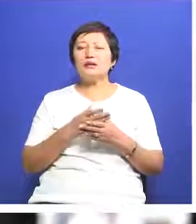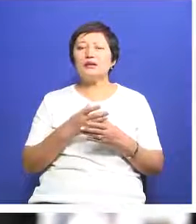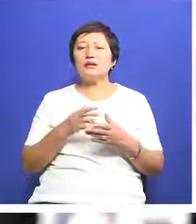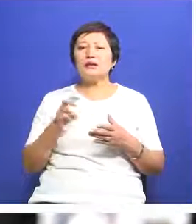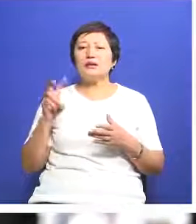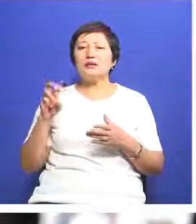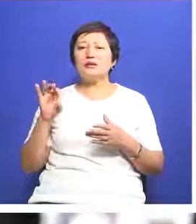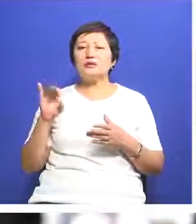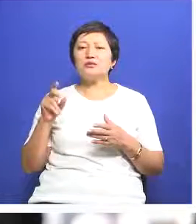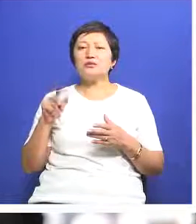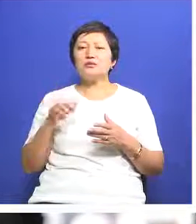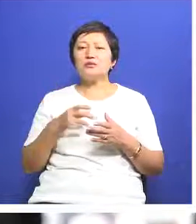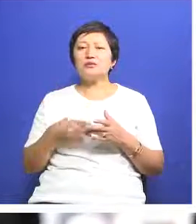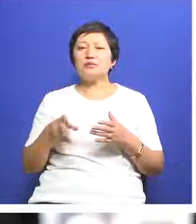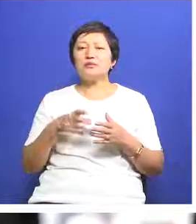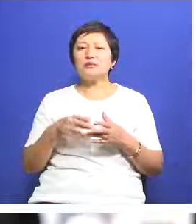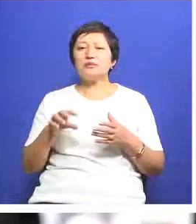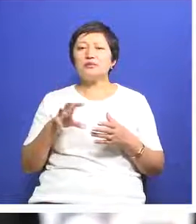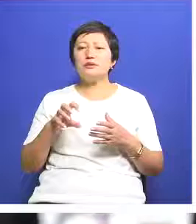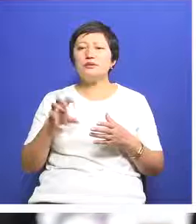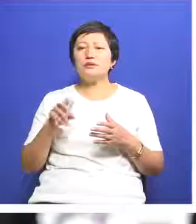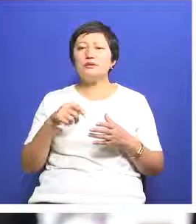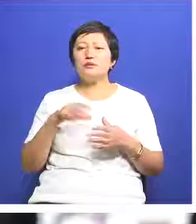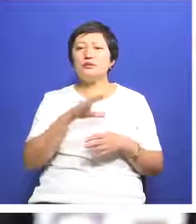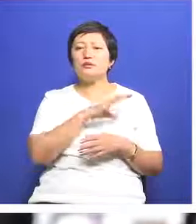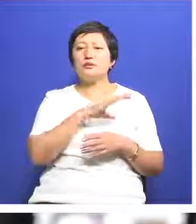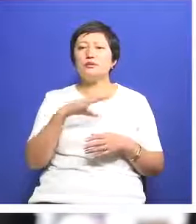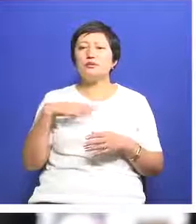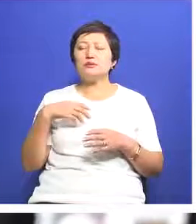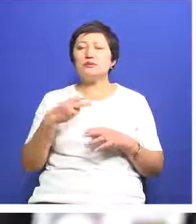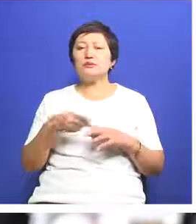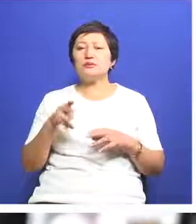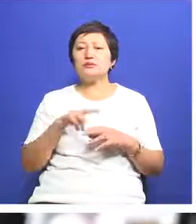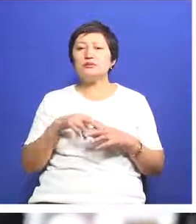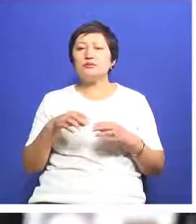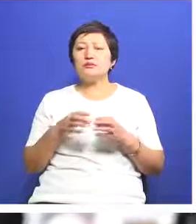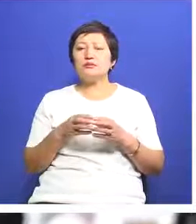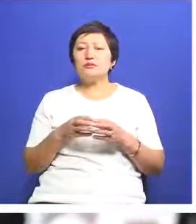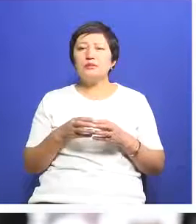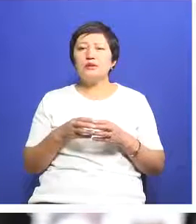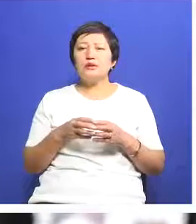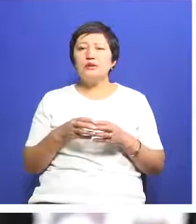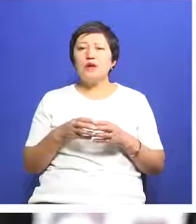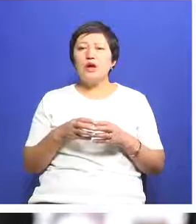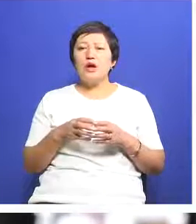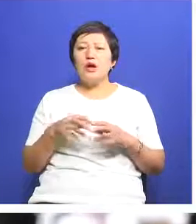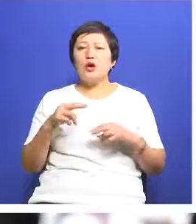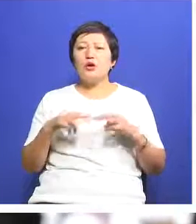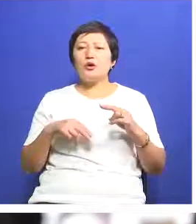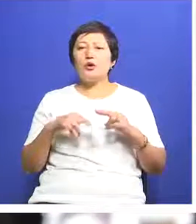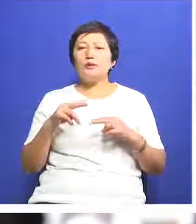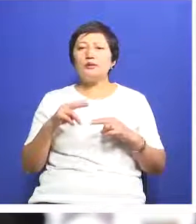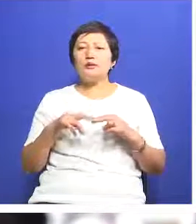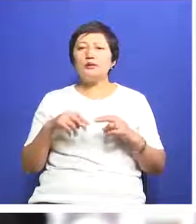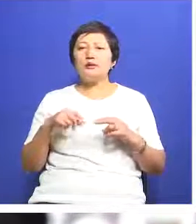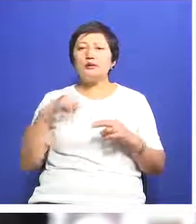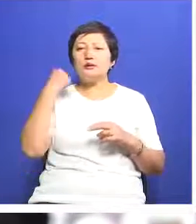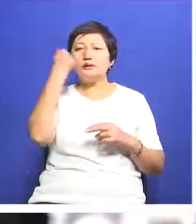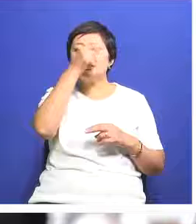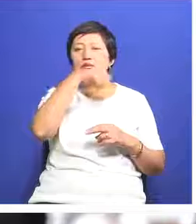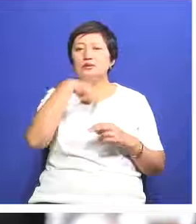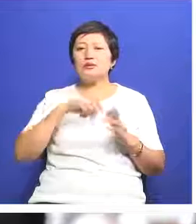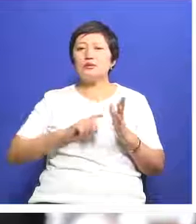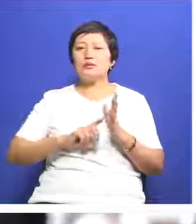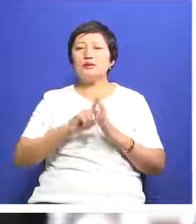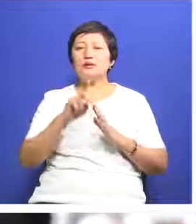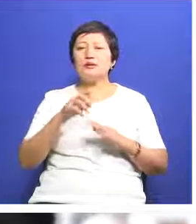орындыққа. Оны 300 орындық қыламыз деп өткенде өзім неғып кеттім ол. Сол құрылысты енді 23-ті басталады ма, басталмай ма,